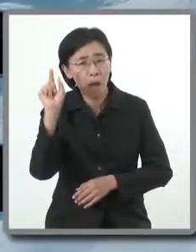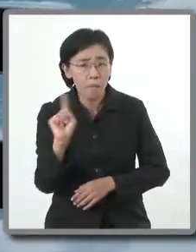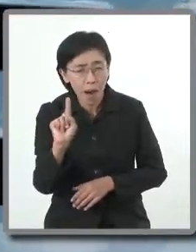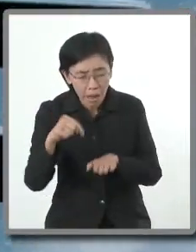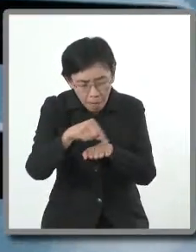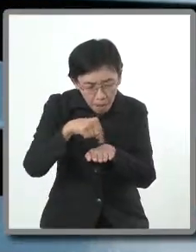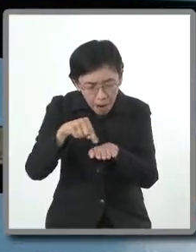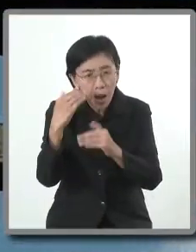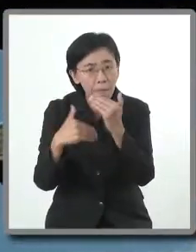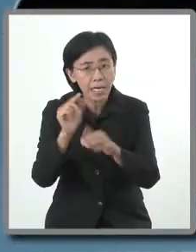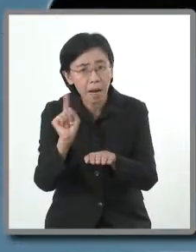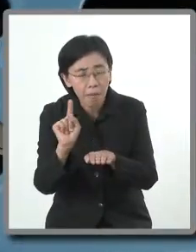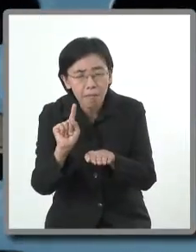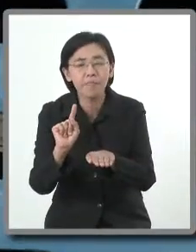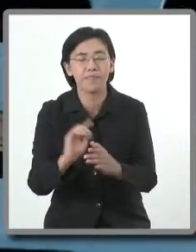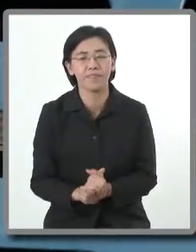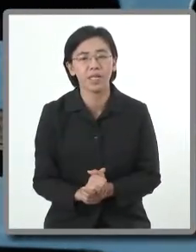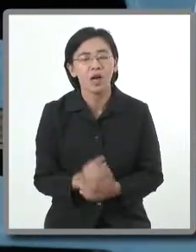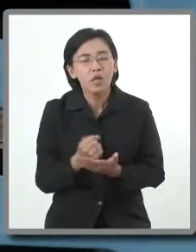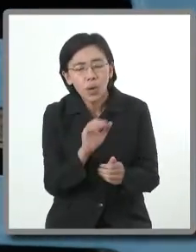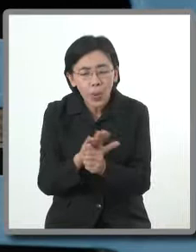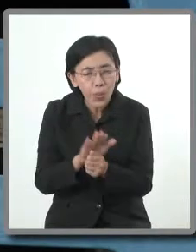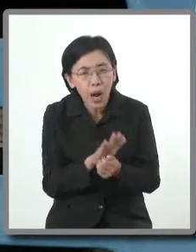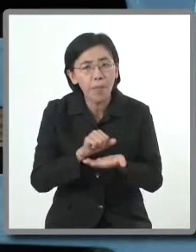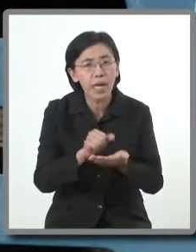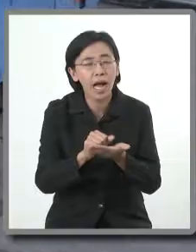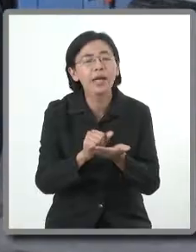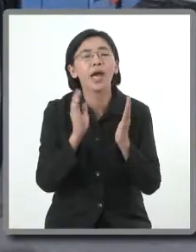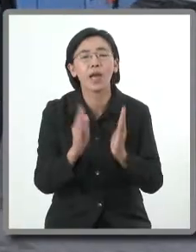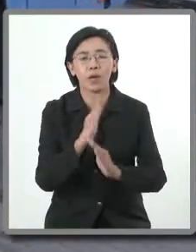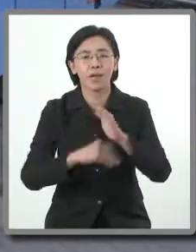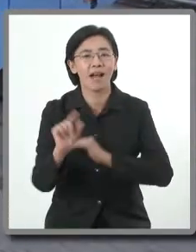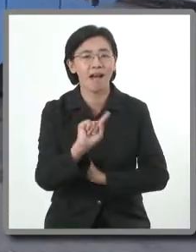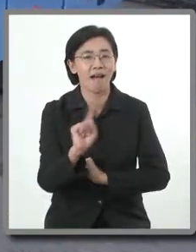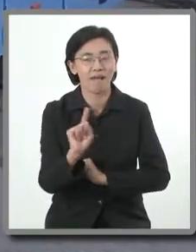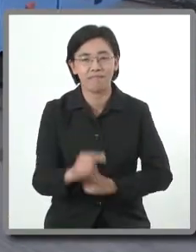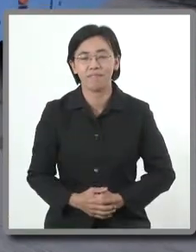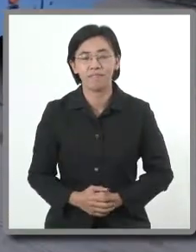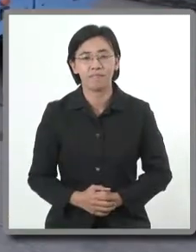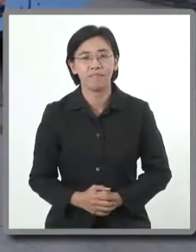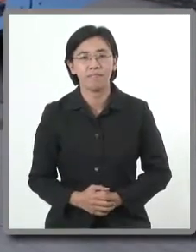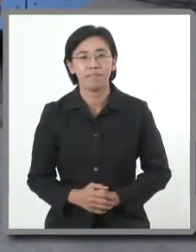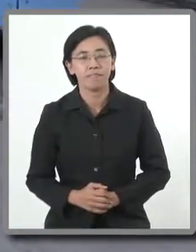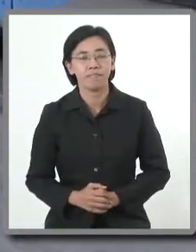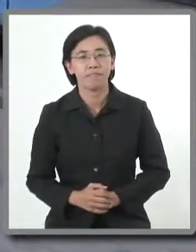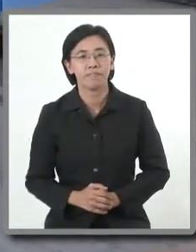มีการพัฒนาการอย่างไรและจะช่วยอำนวยความสะดวกอย่างไรให้กับคนพิการบ้างค่ะ